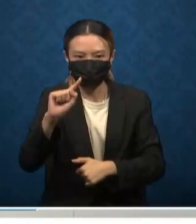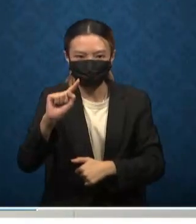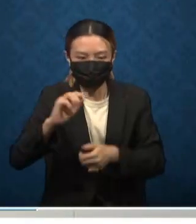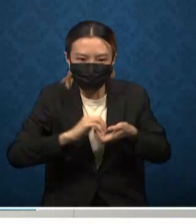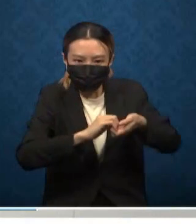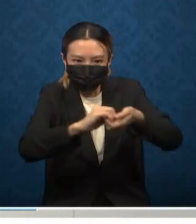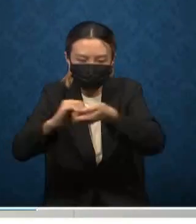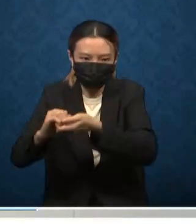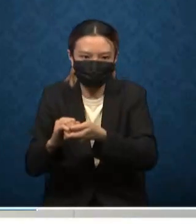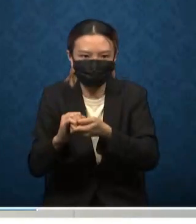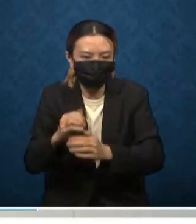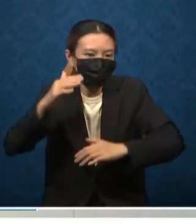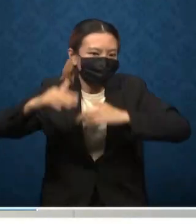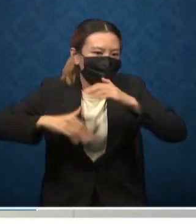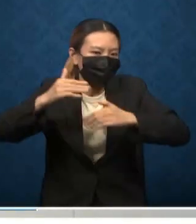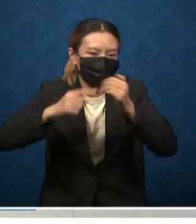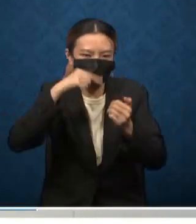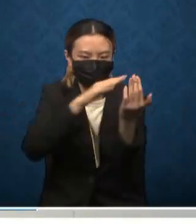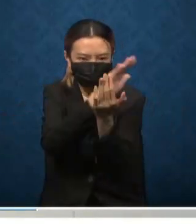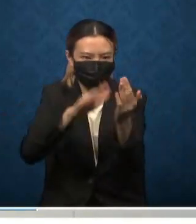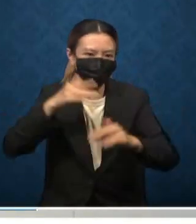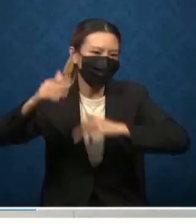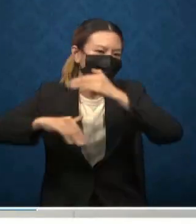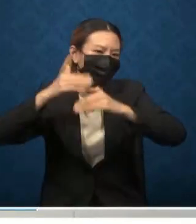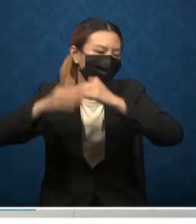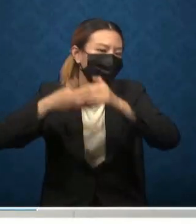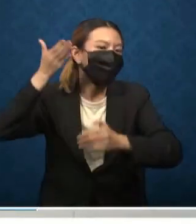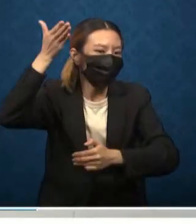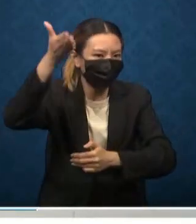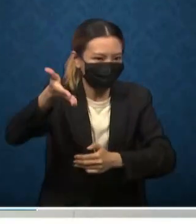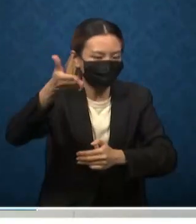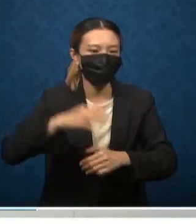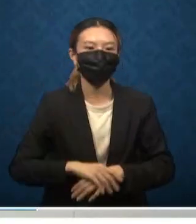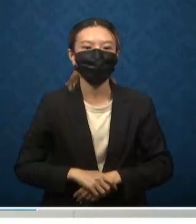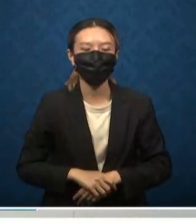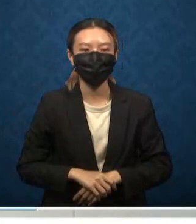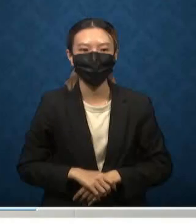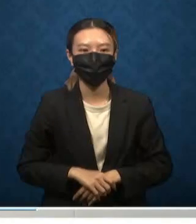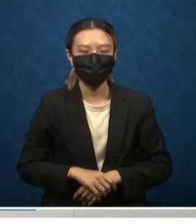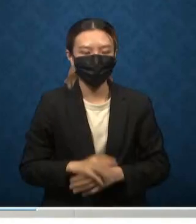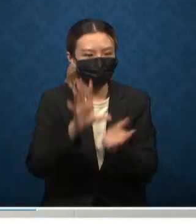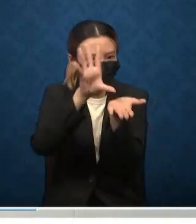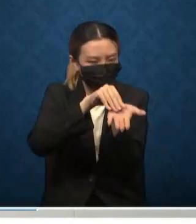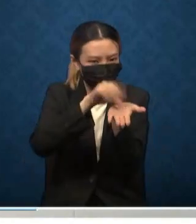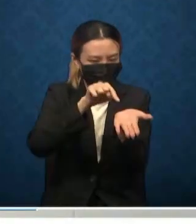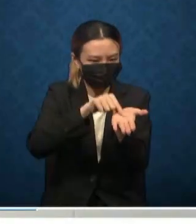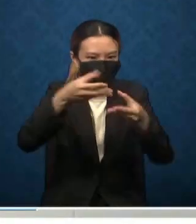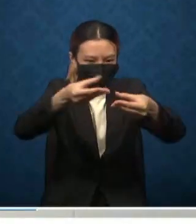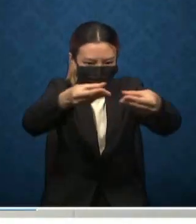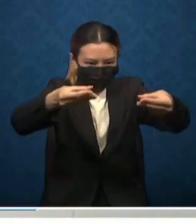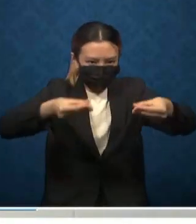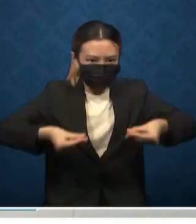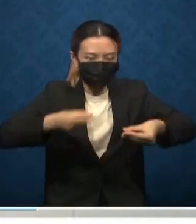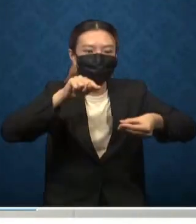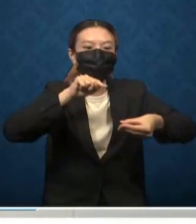ประเทศสู่เศรษฐกิจตั้งคนที่ดีขึ้นในอนาคตทั้งนี้รายละเอียดปรากฏในรายงานพี่นาการ